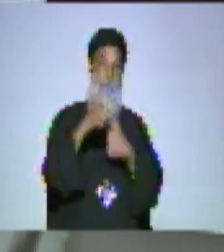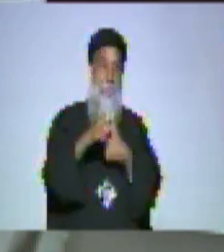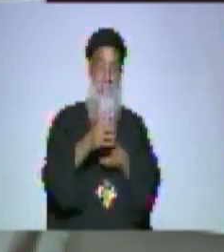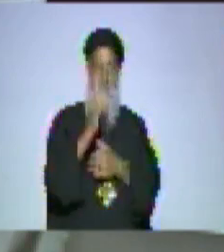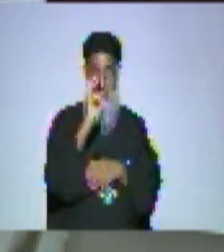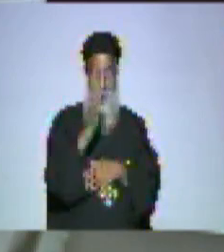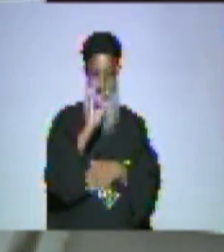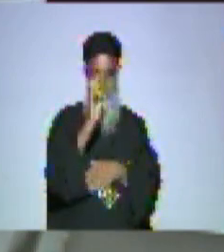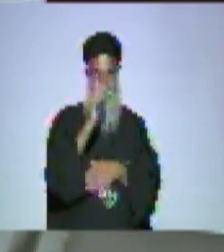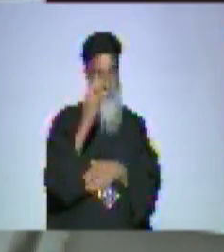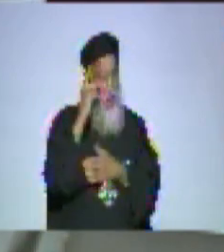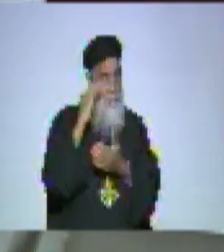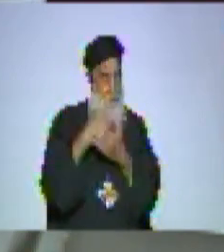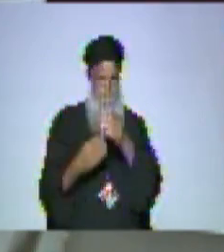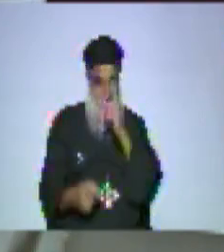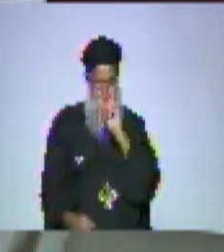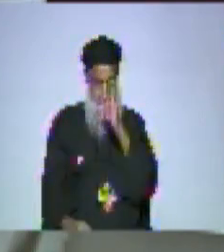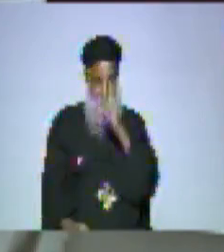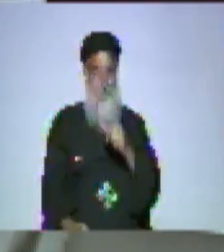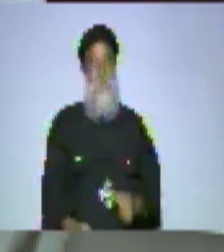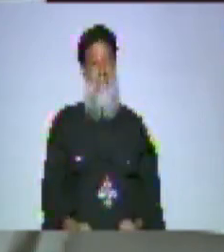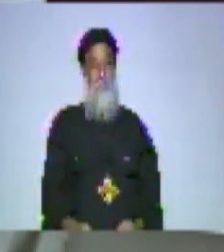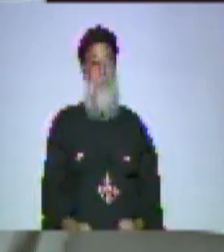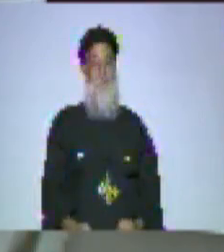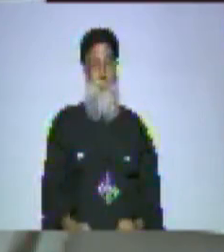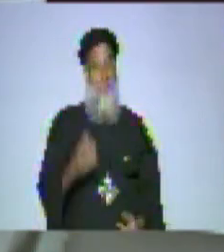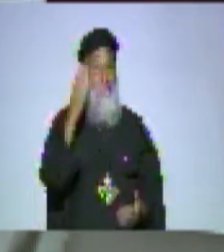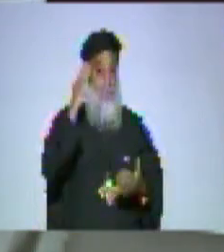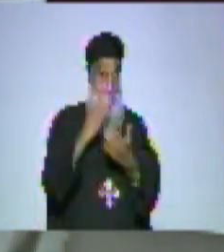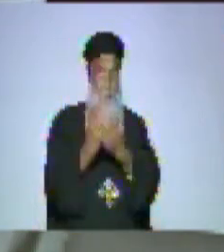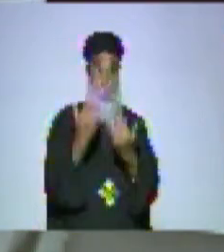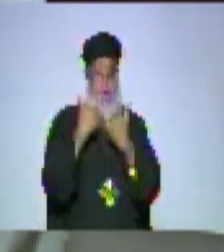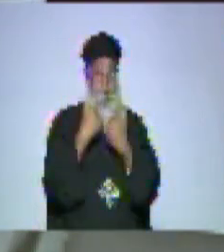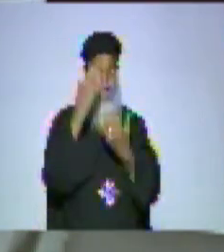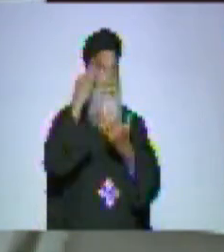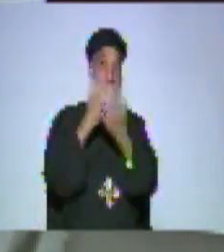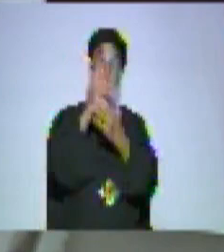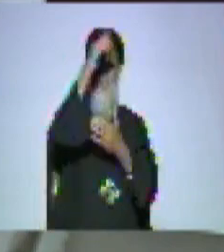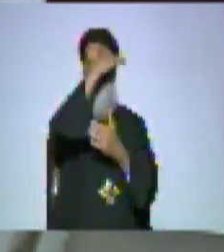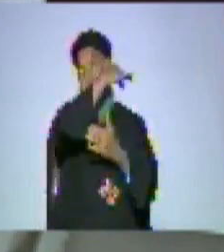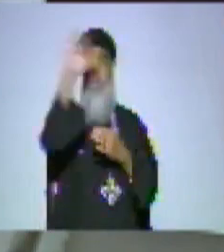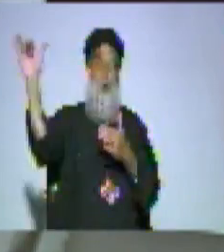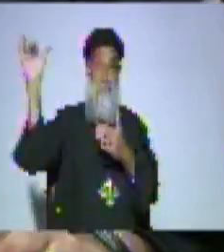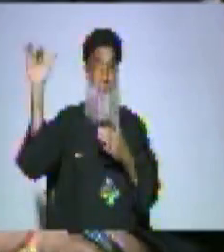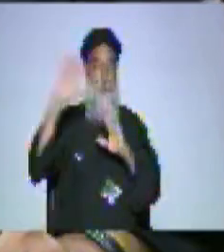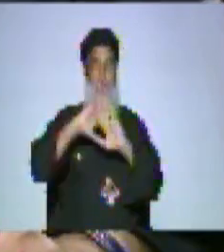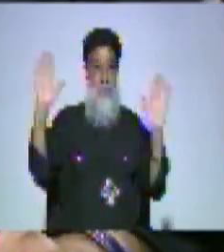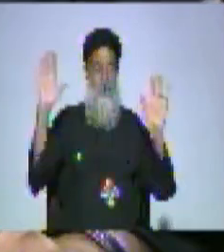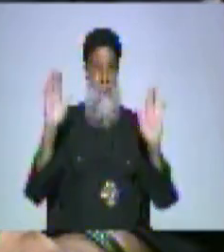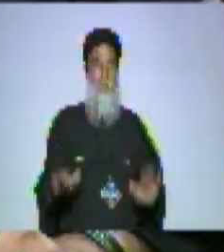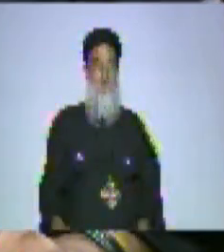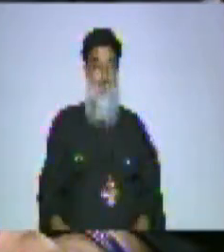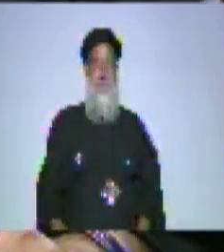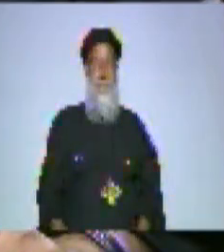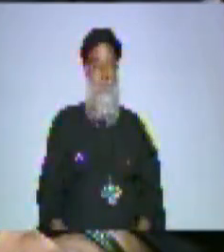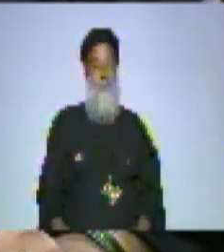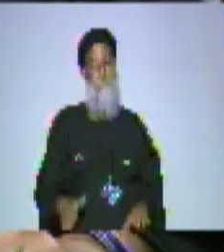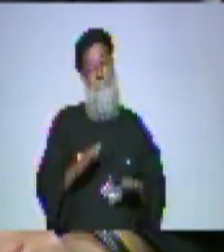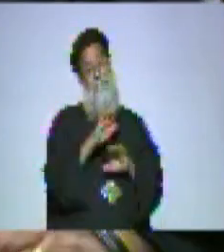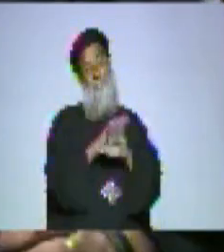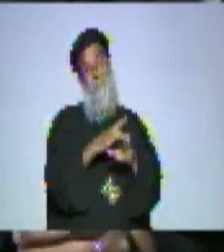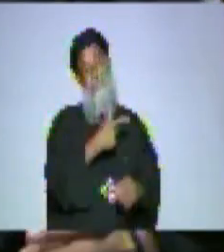اغفروا يغفر لكم ان لم تغفروا لن يغفر لكم يعني يمكن اشفاقا على نفسي كمان